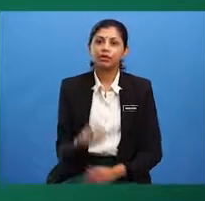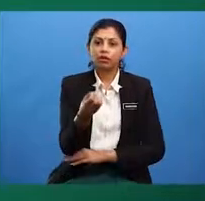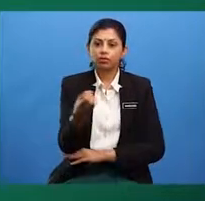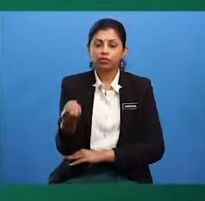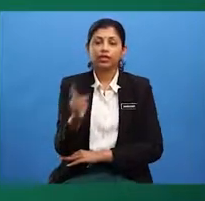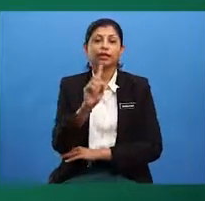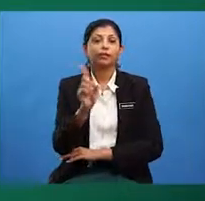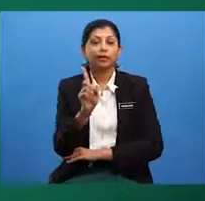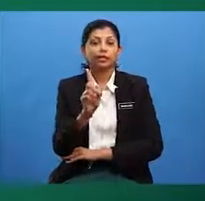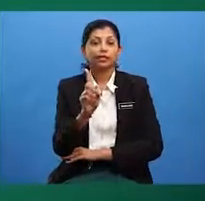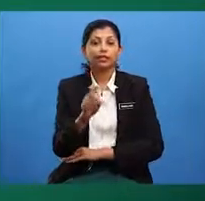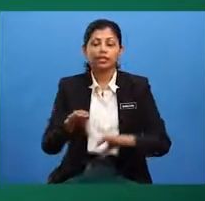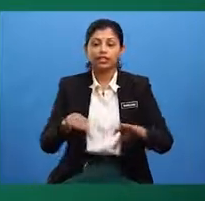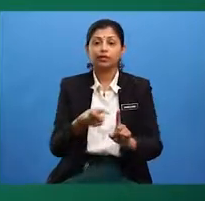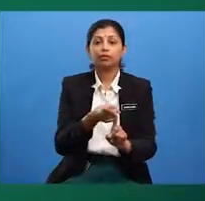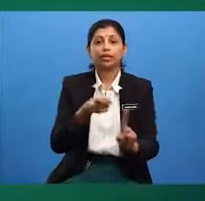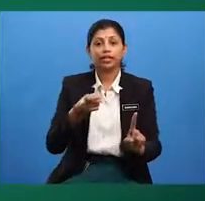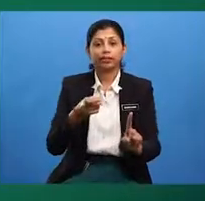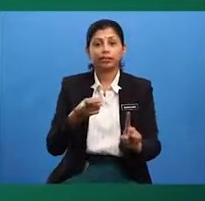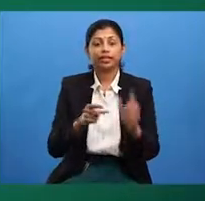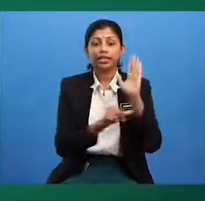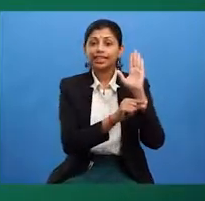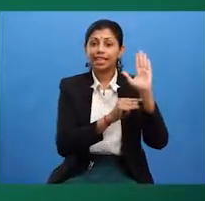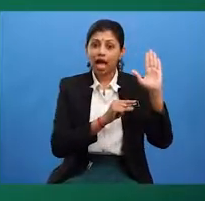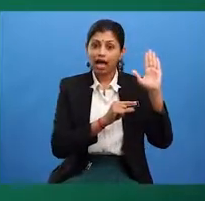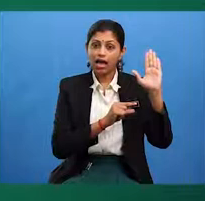Objek yang manakah yang diperbuat daripada getah?